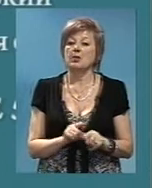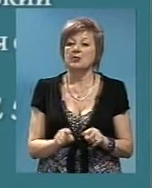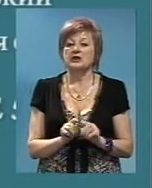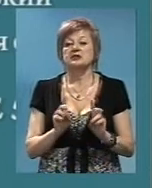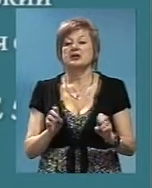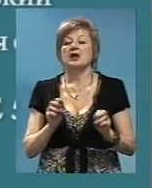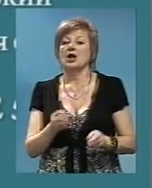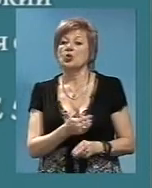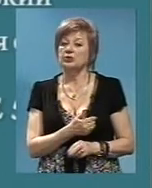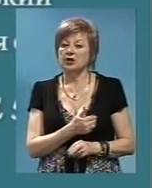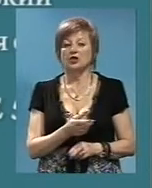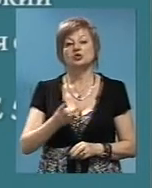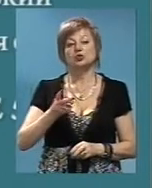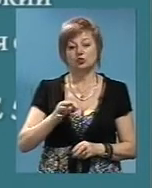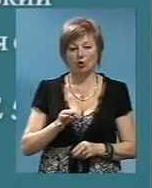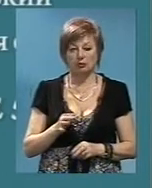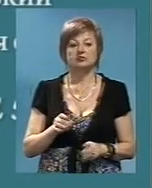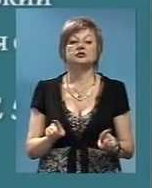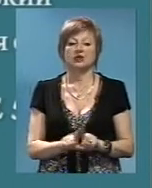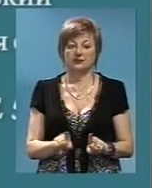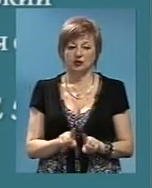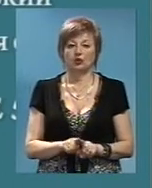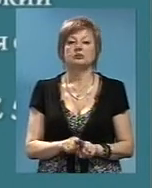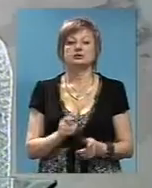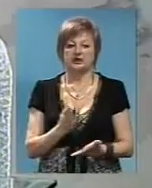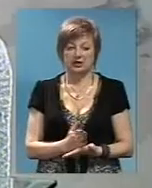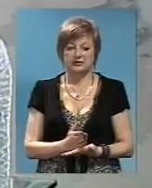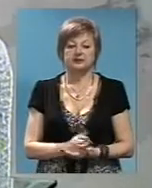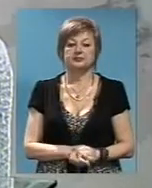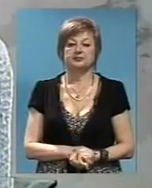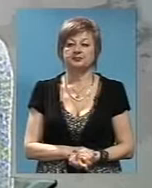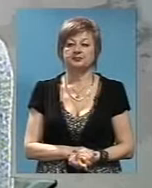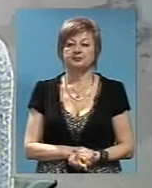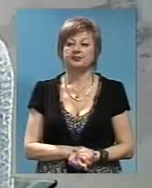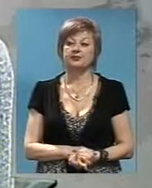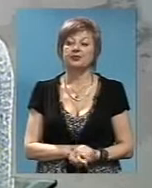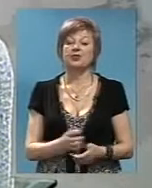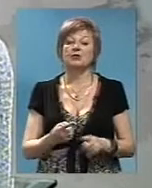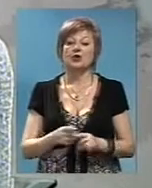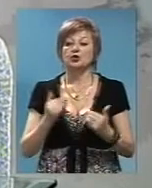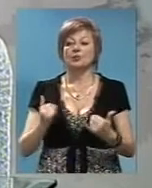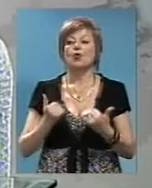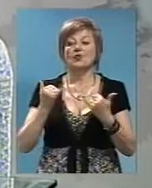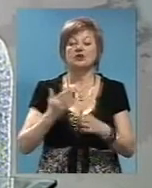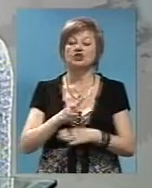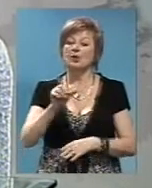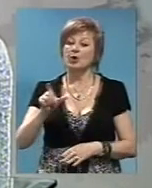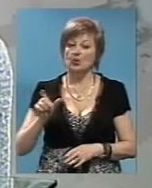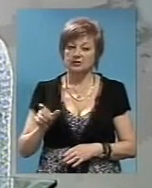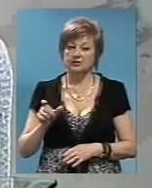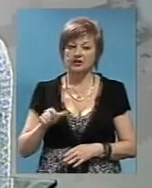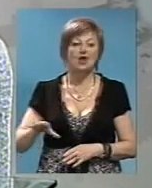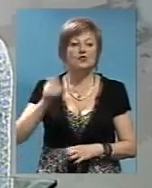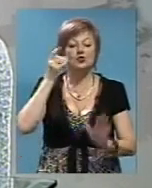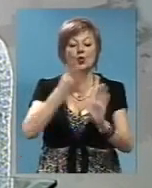як хотілося, але тим не менш все ж таки він йде. Тож, шановні гості, все